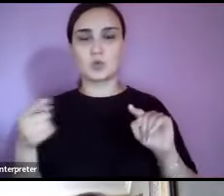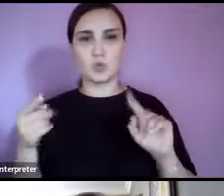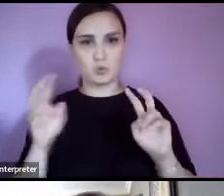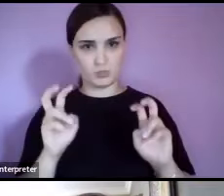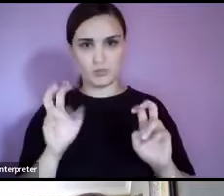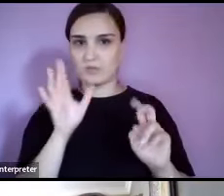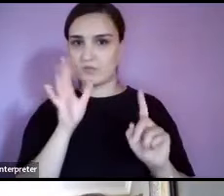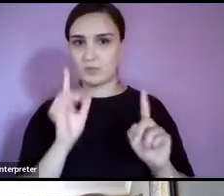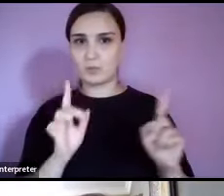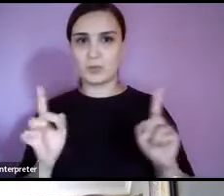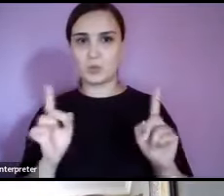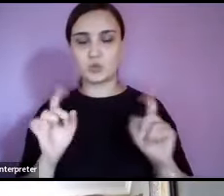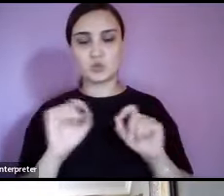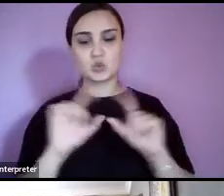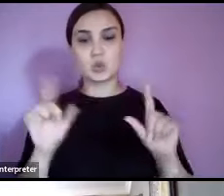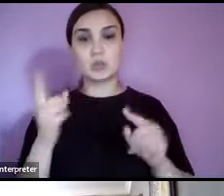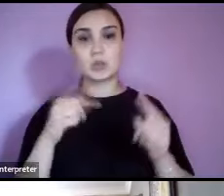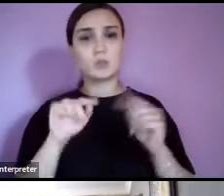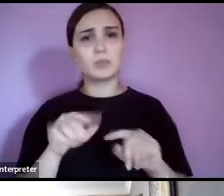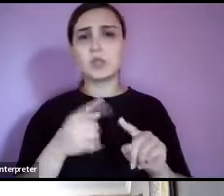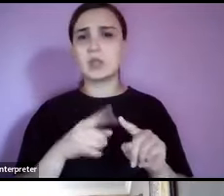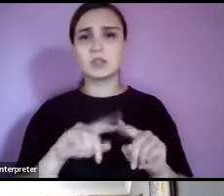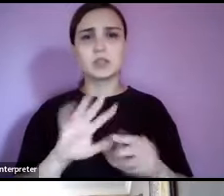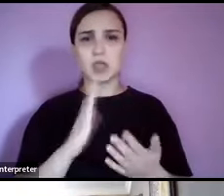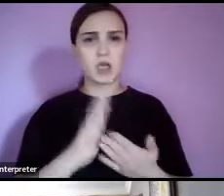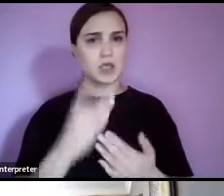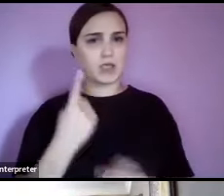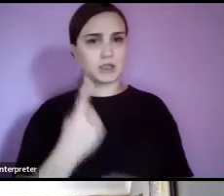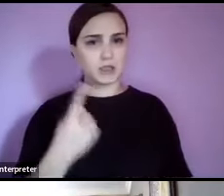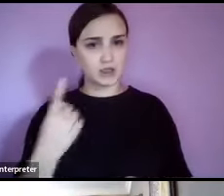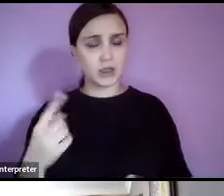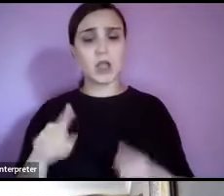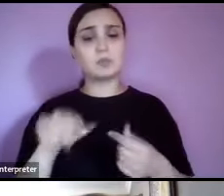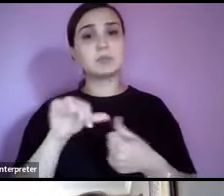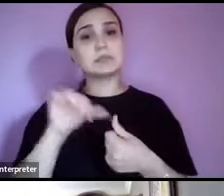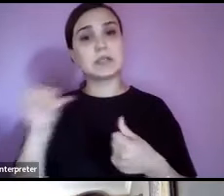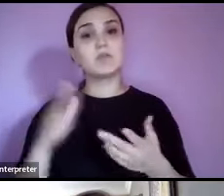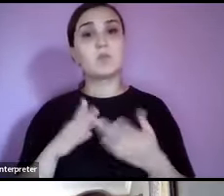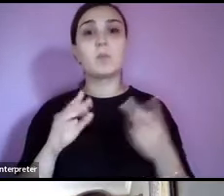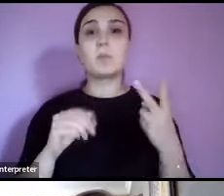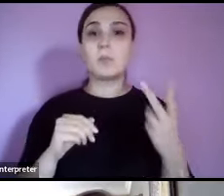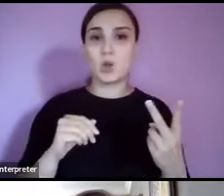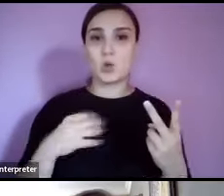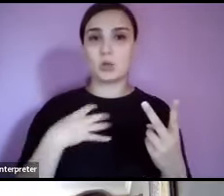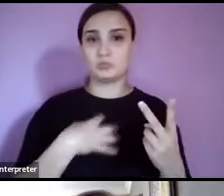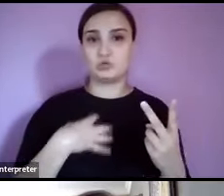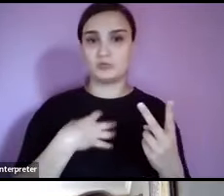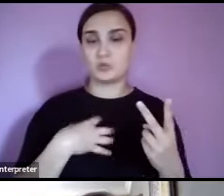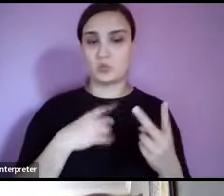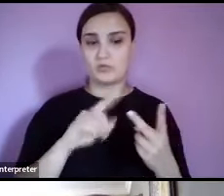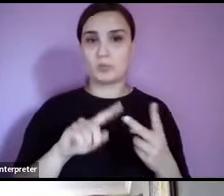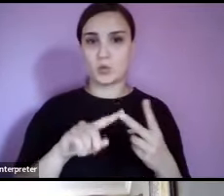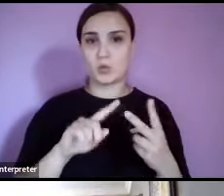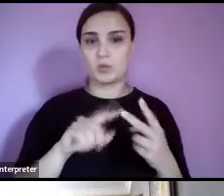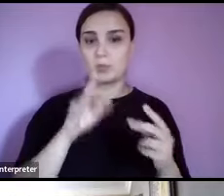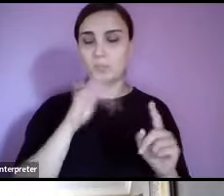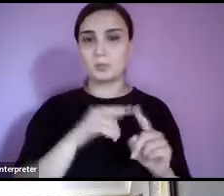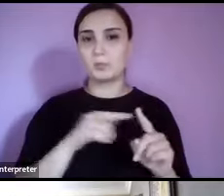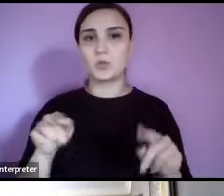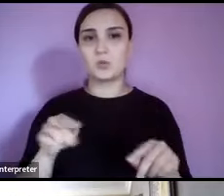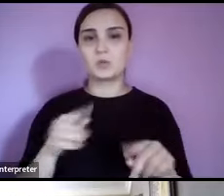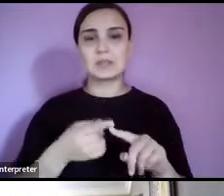პერიოდში ამ სკოლაში დაბრუნება, თუმცა ეს არ არის ერთადერთი. ამის გარდა მეორე, რაც აქტუალურია ხშირად ამ პერიოდში, ეს